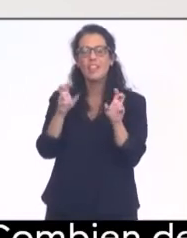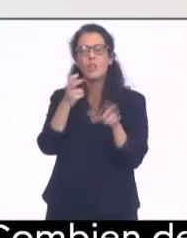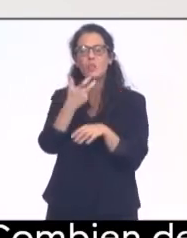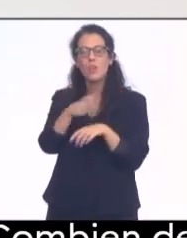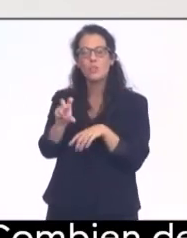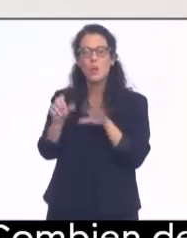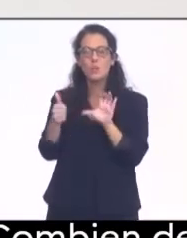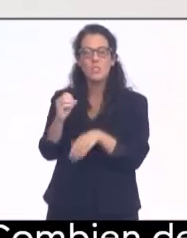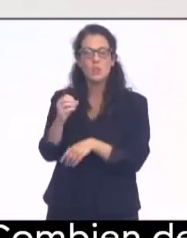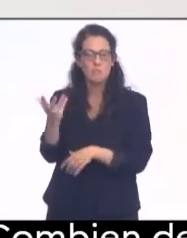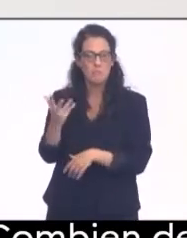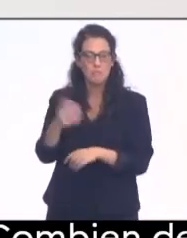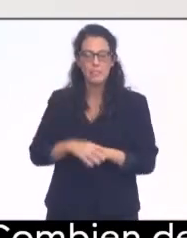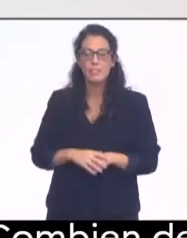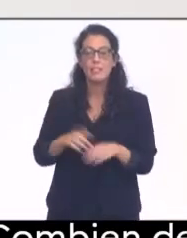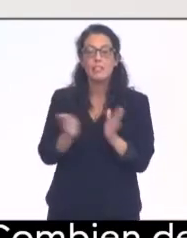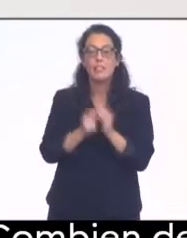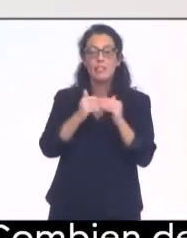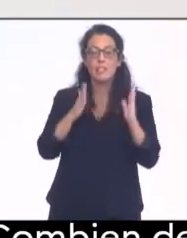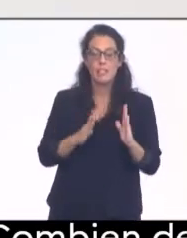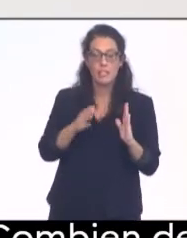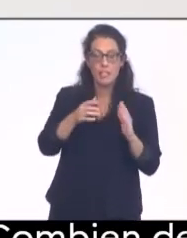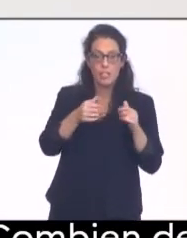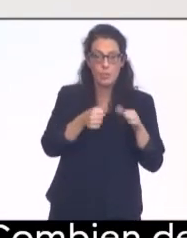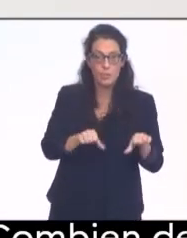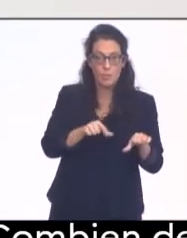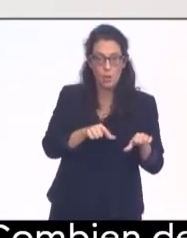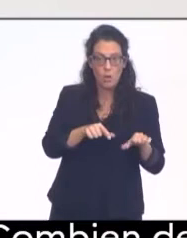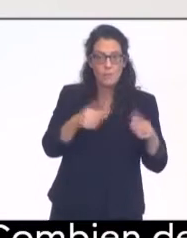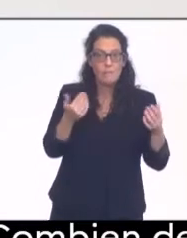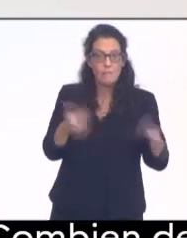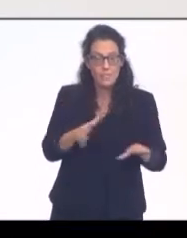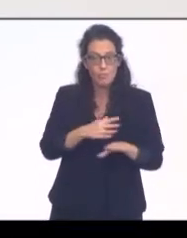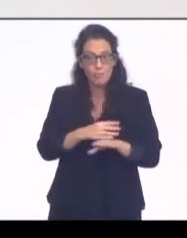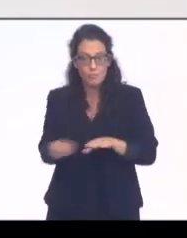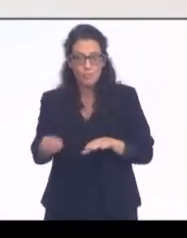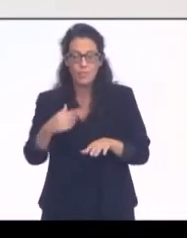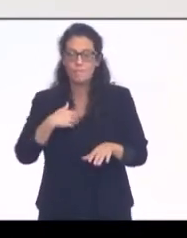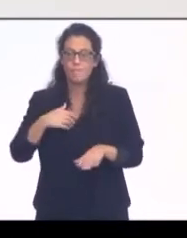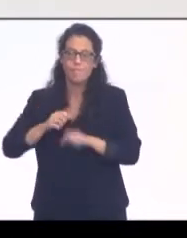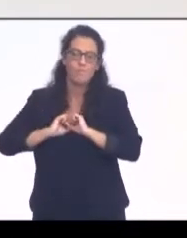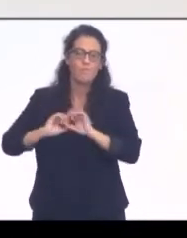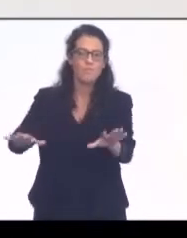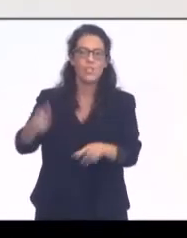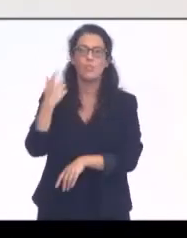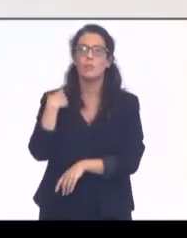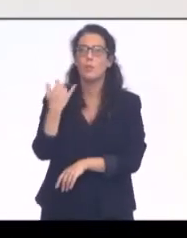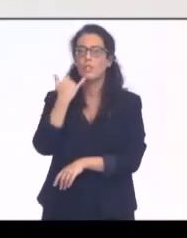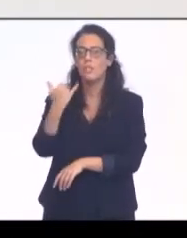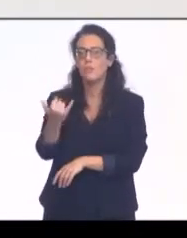suite à la sortie du confinement, nous avons décidé d'accélérer le déploiement d'un numéro, le 0800